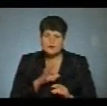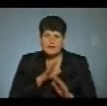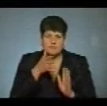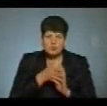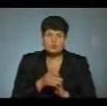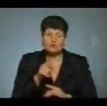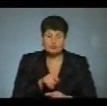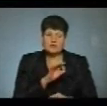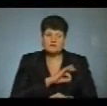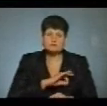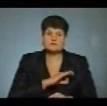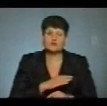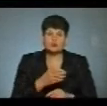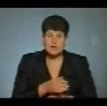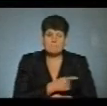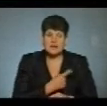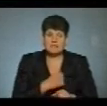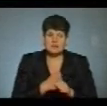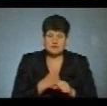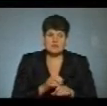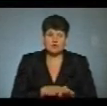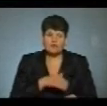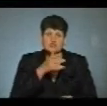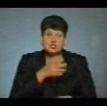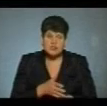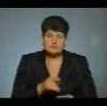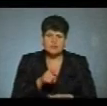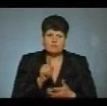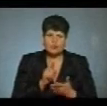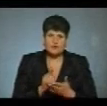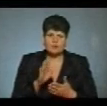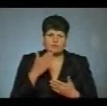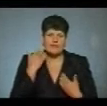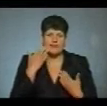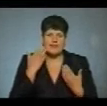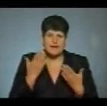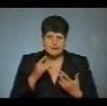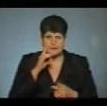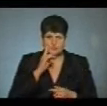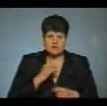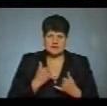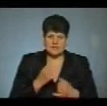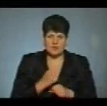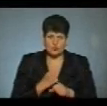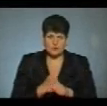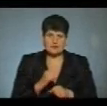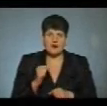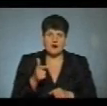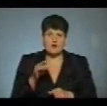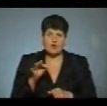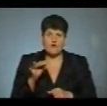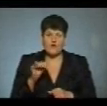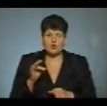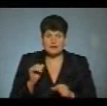вони застосовуються. Так як медики працюють в них тривалий час, вони повинні бути легкі і зручні для роботи. З агроволокна це